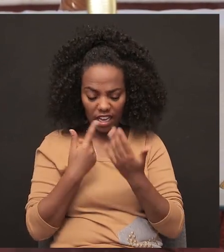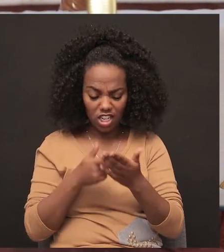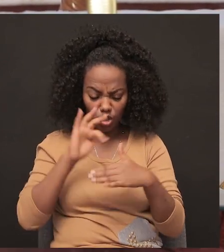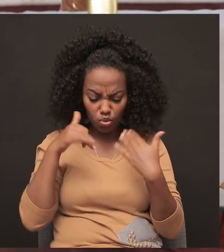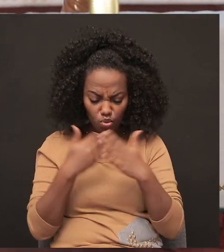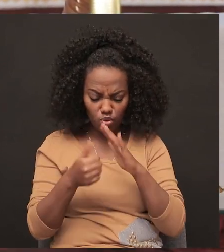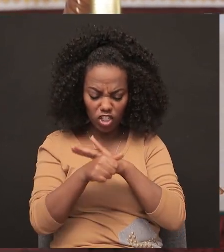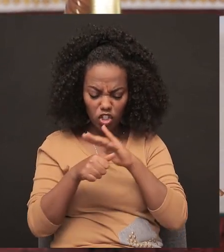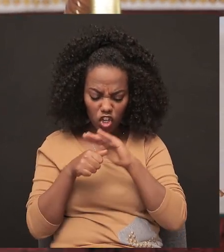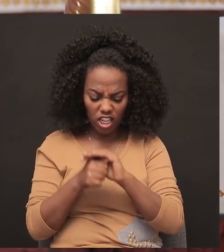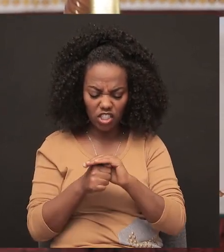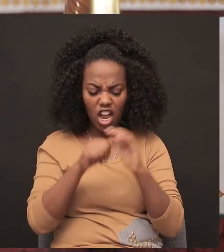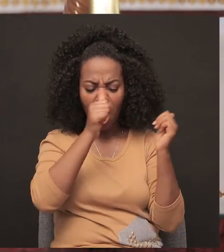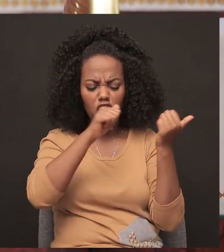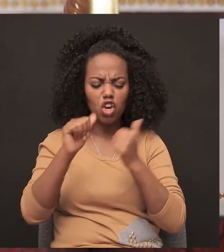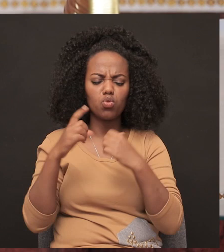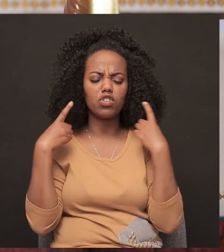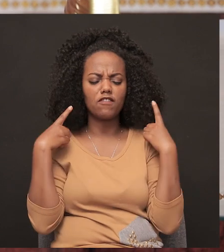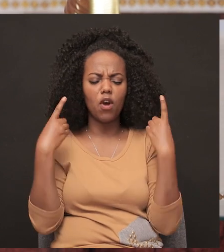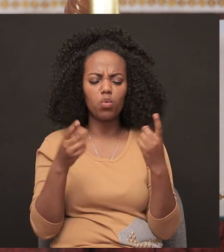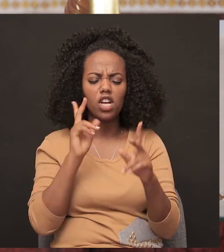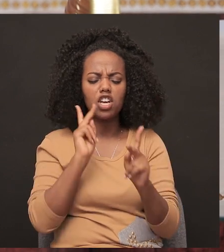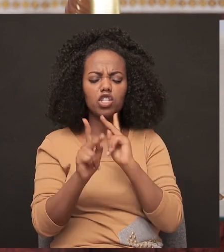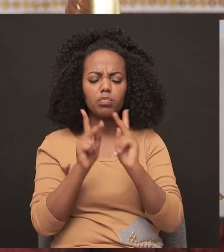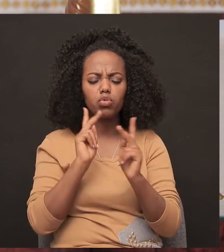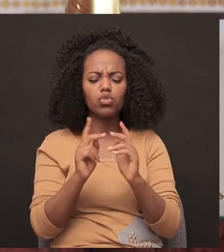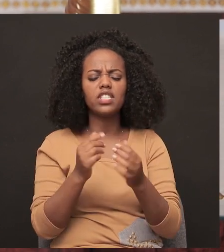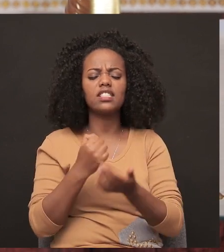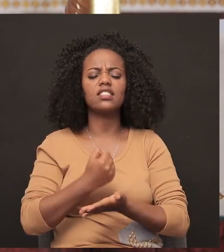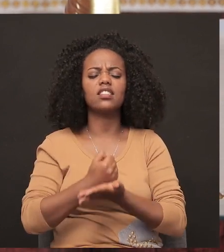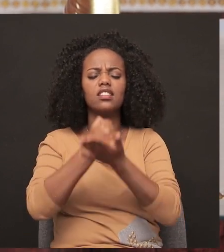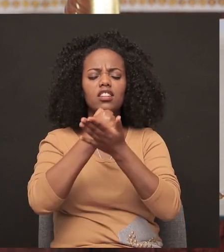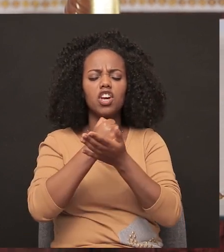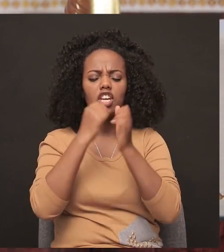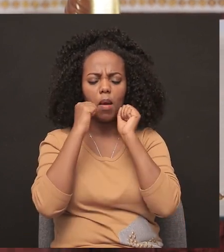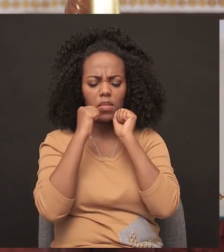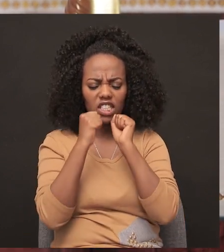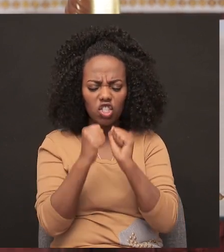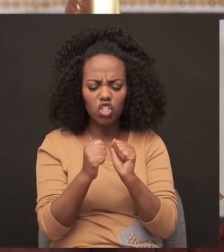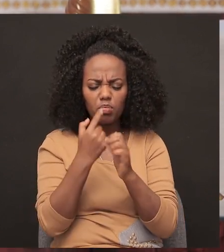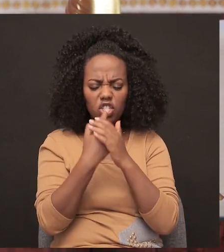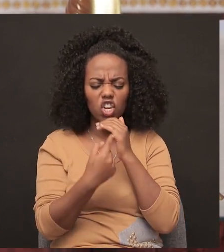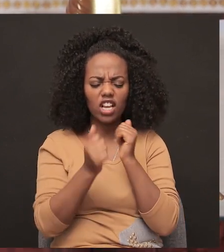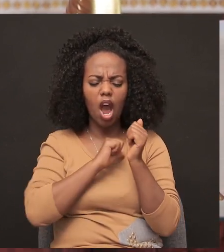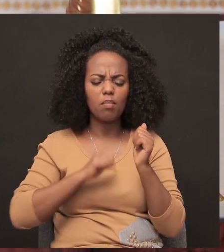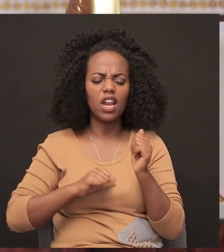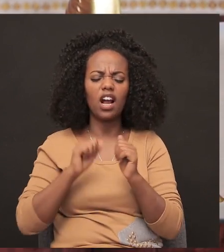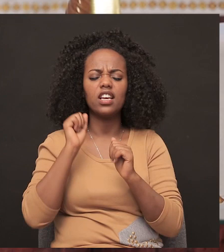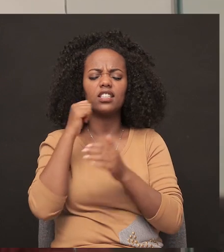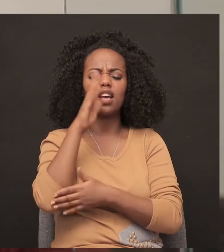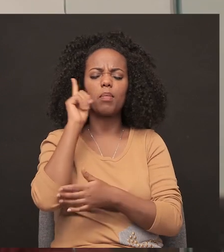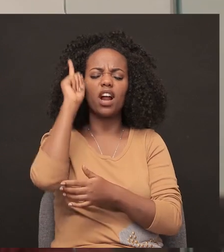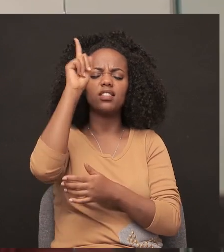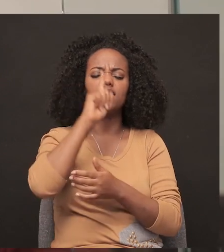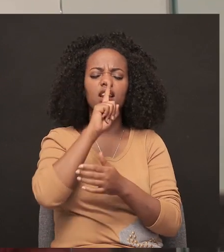ሁሉ ልትሸሽግ አያራችንን ልትፈውስ ህዝባችንን ልትታደግ የምትችል ብቻኛው አምላክ እግዚአብሔር አንተ